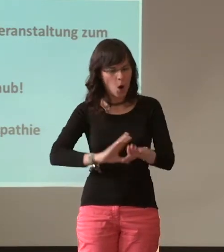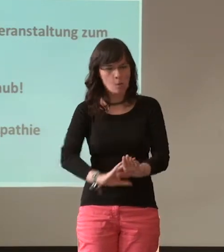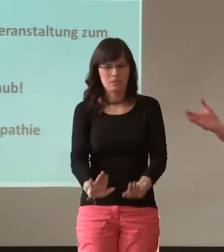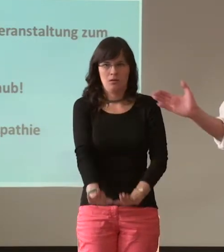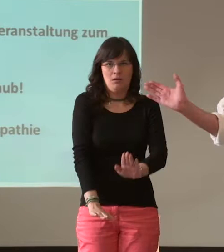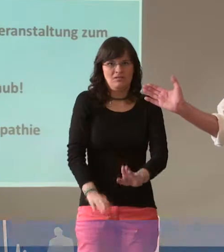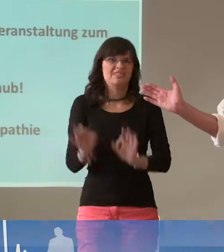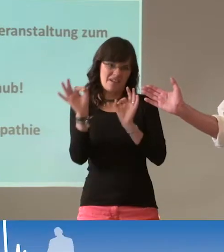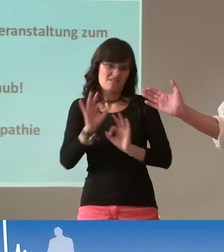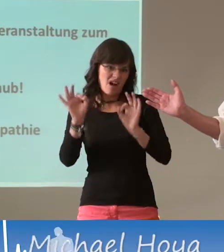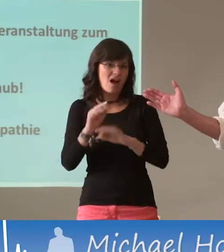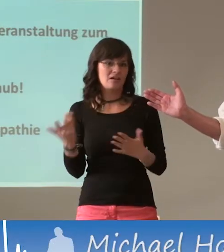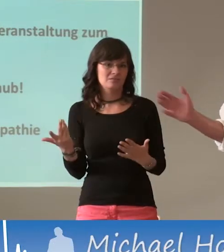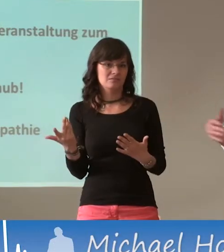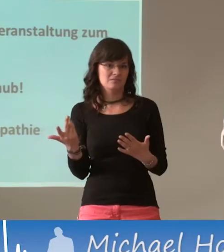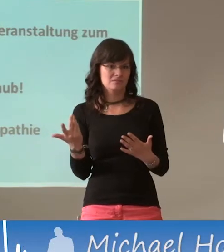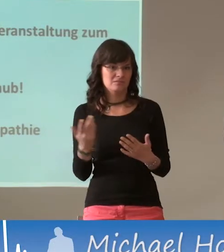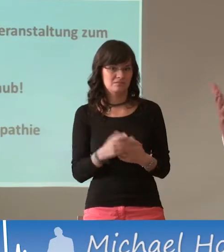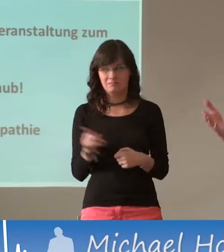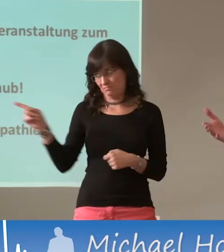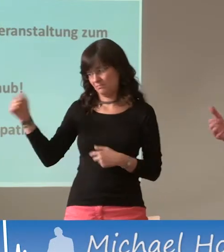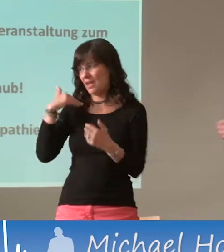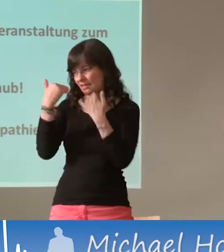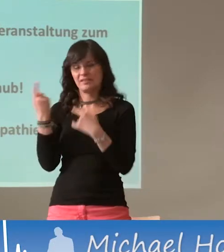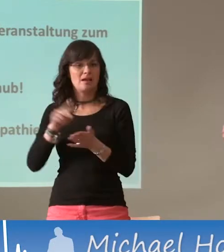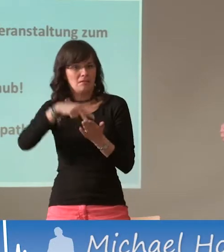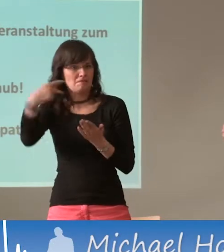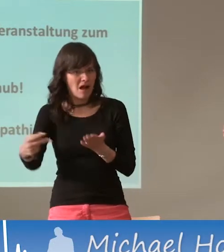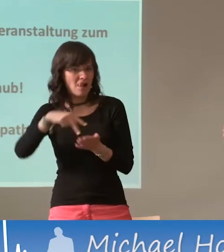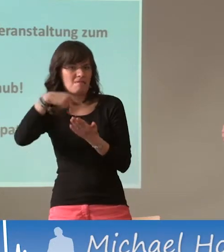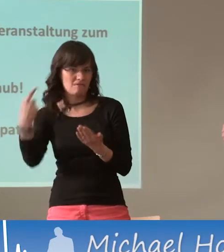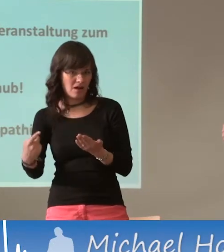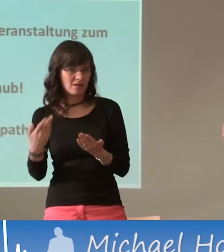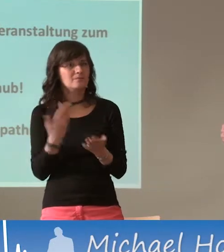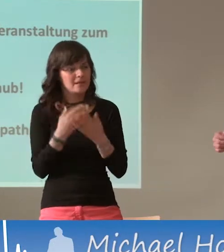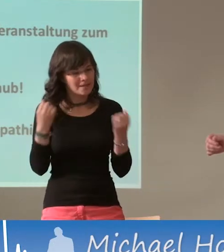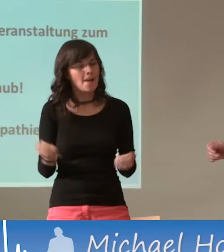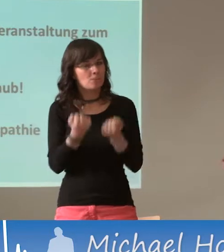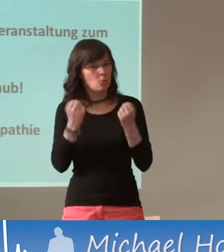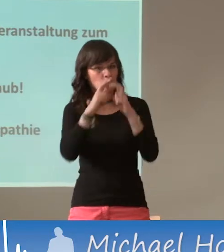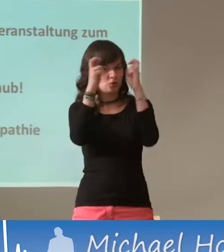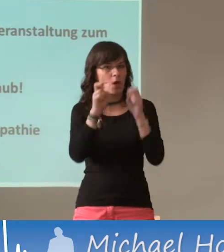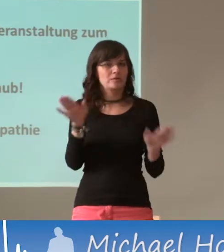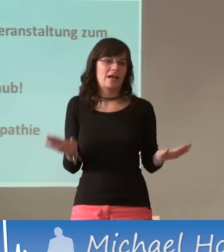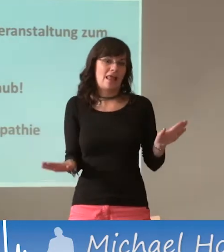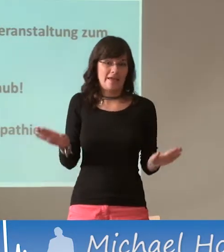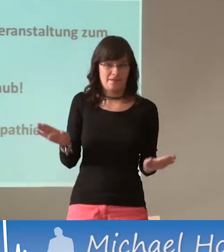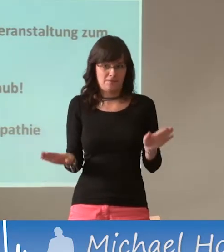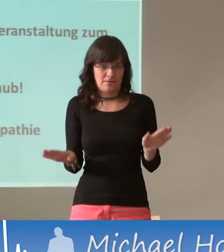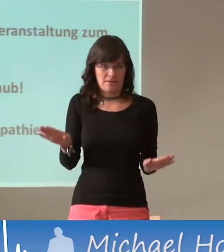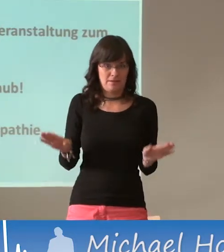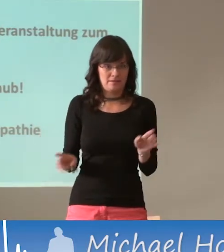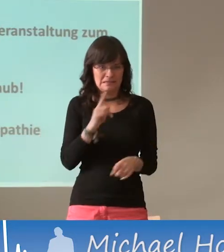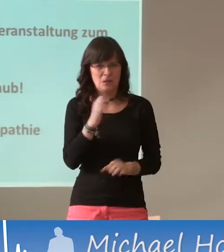sehr gefährlich, es kommt zu Stürzen, Sie haben es gehört. Ganz einfach, üben Sie das Gleichgewicht zu Hause, wenn Sie sehr unsicher